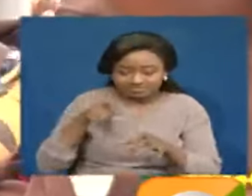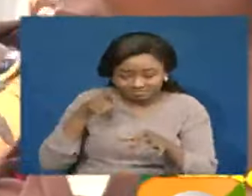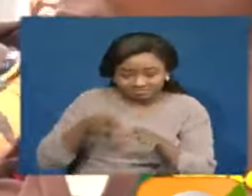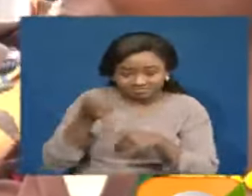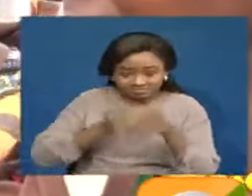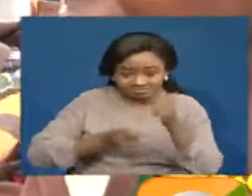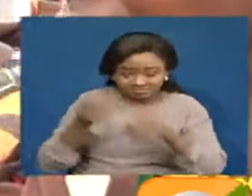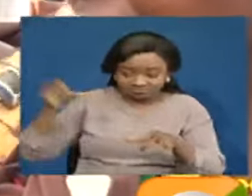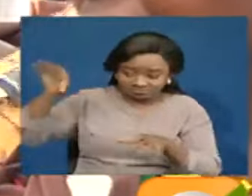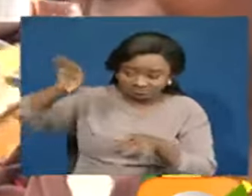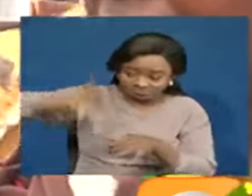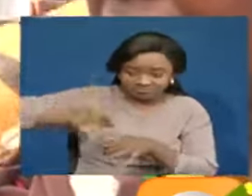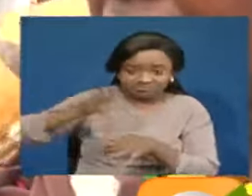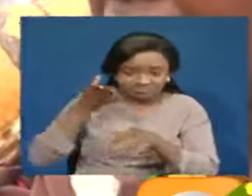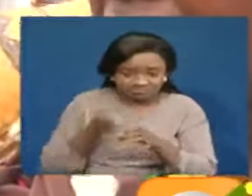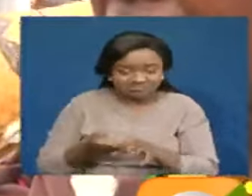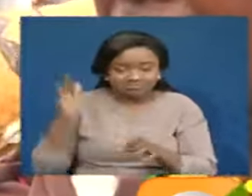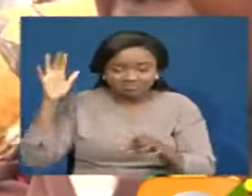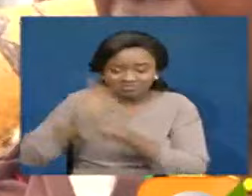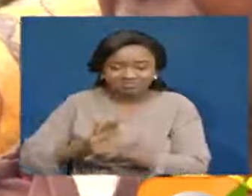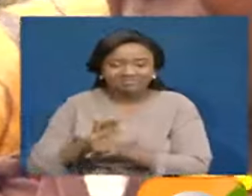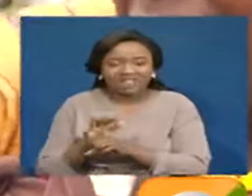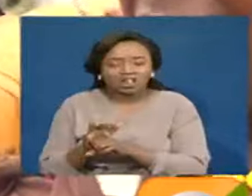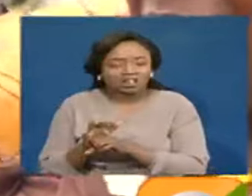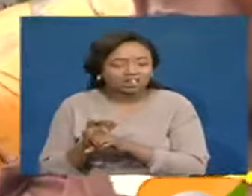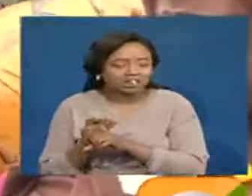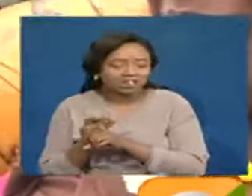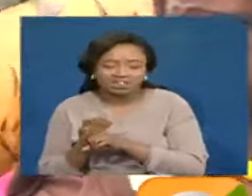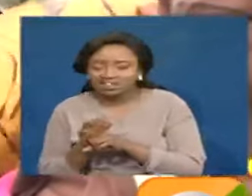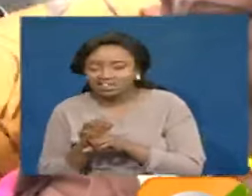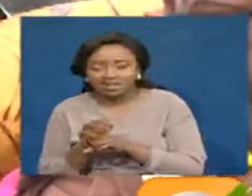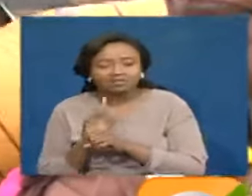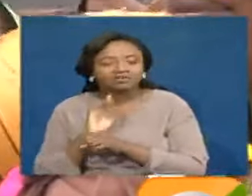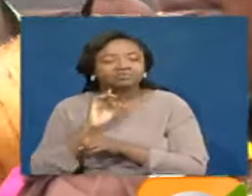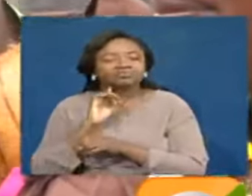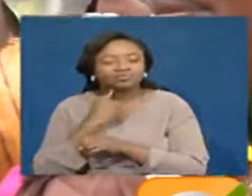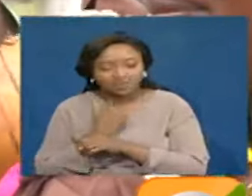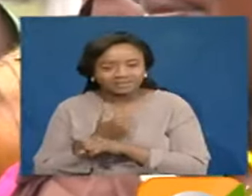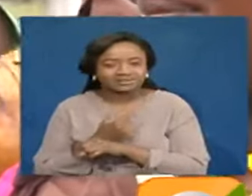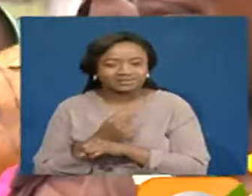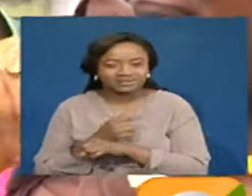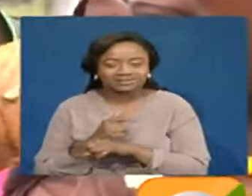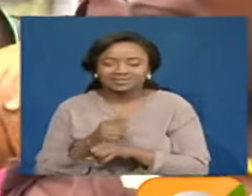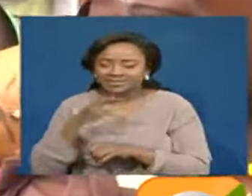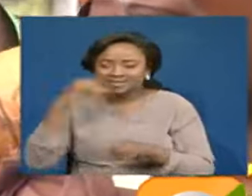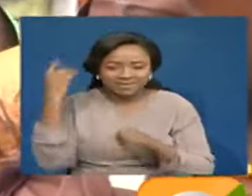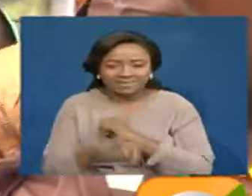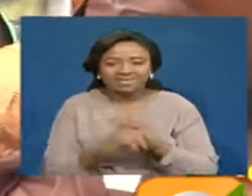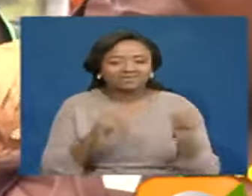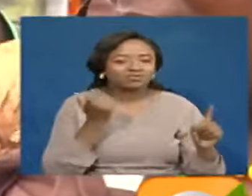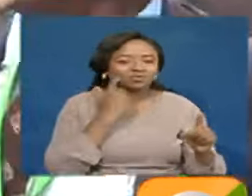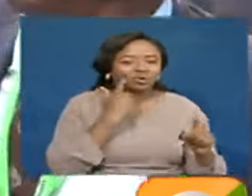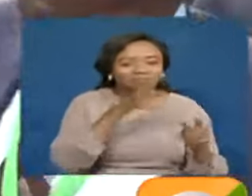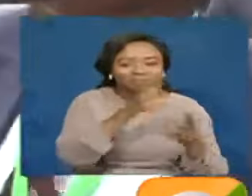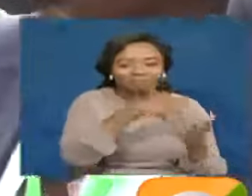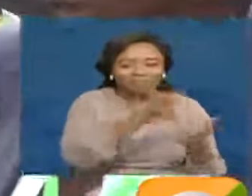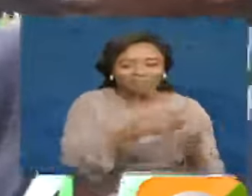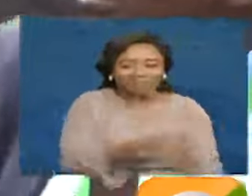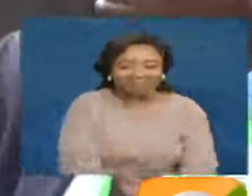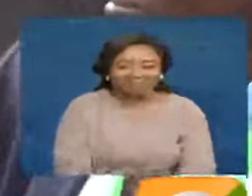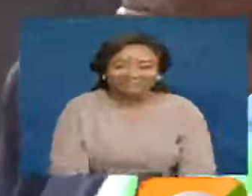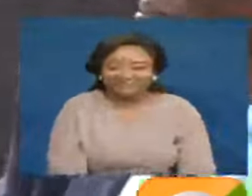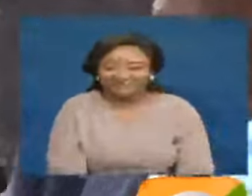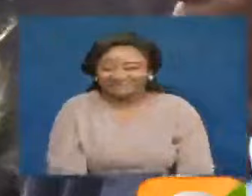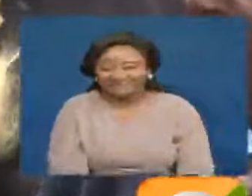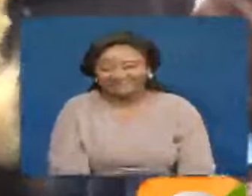hii, tukiwekewa maziwa hii ama ukiwekewa mzee maziwa hii, maziwa yake ni tamu. Inashinda hata ile ya supermarket. Hapa